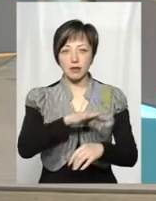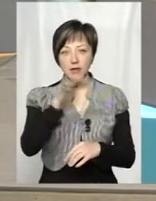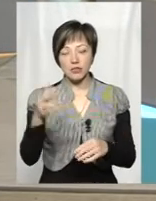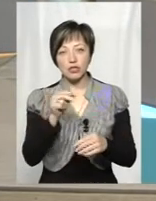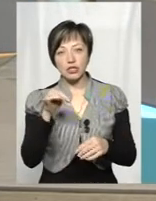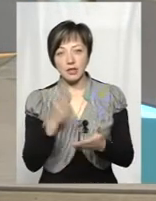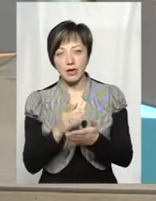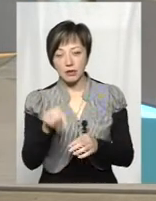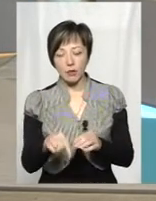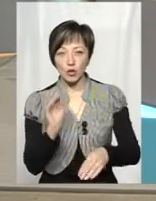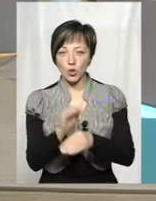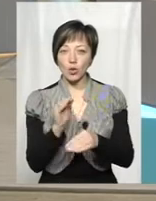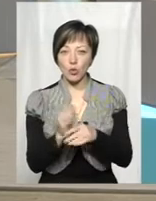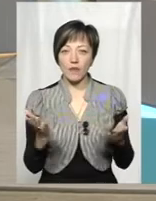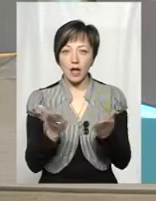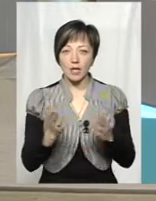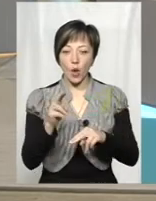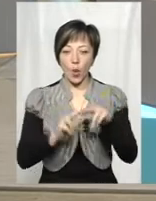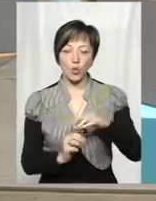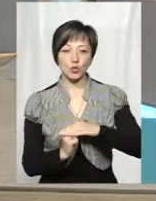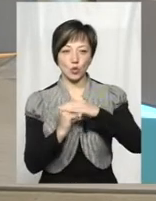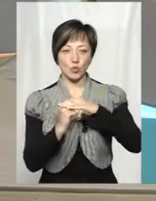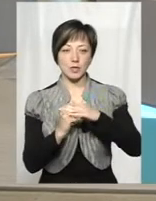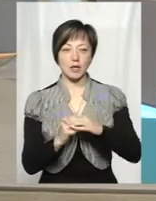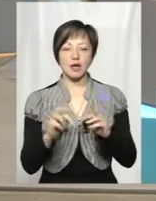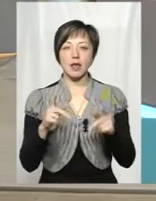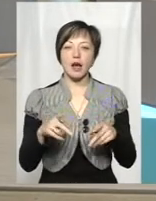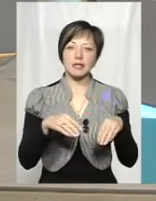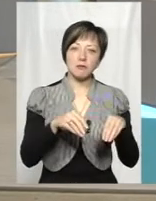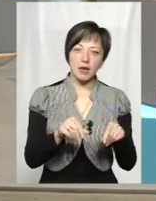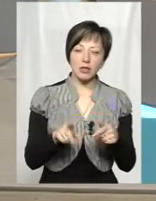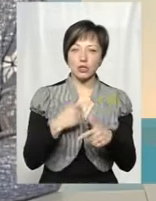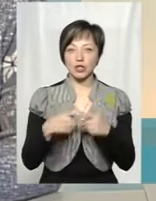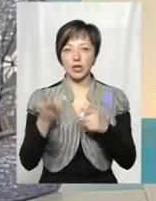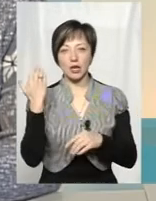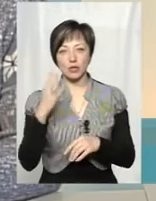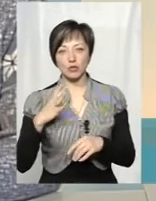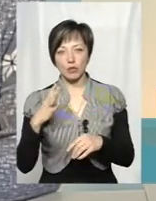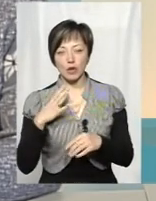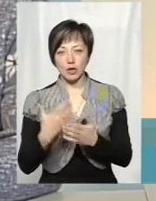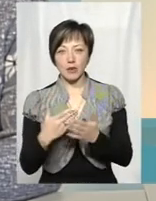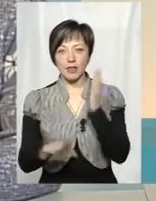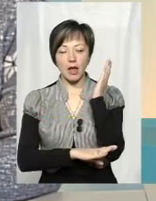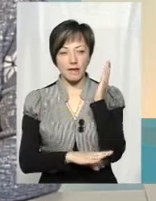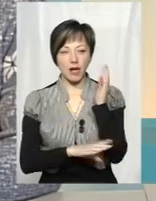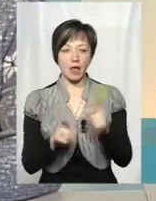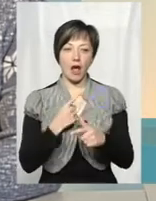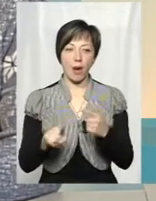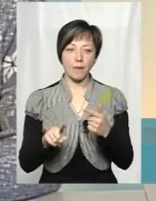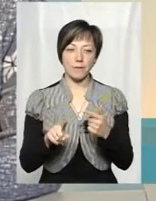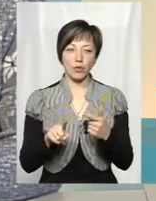там додаткові якісь конструкції, як земляні, чи були раніше дерев'яні, а потім